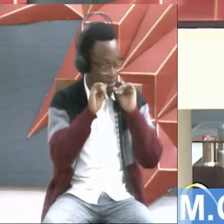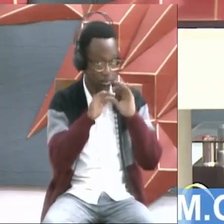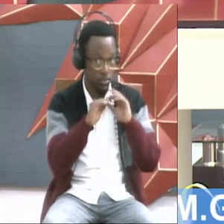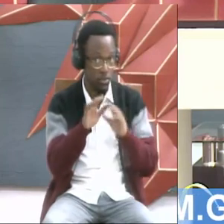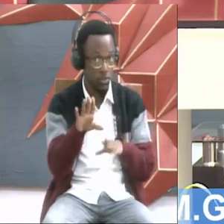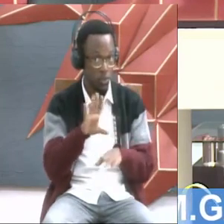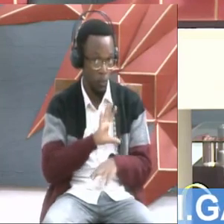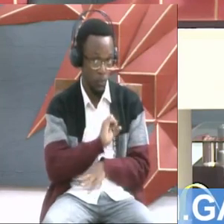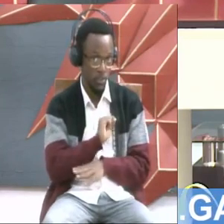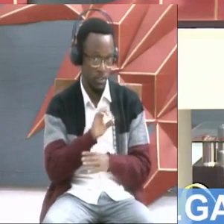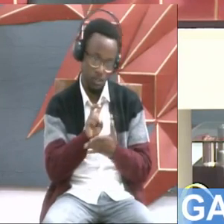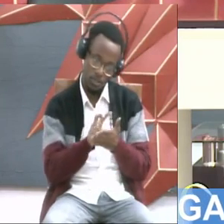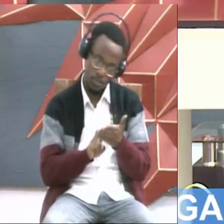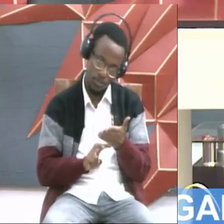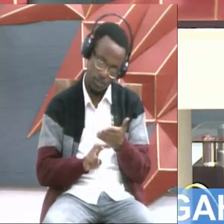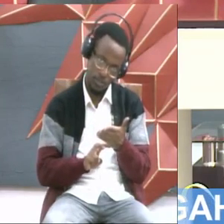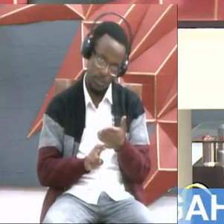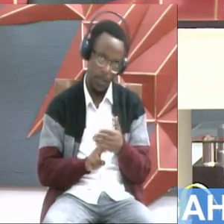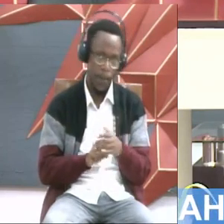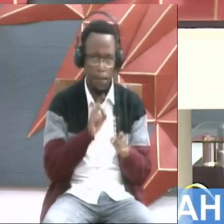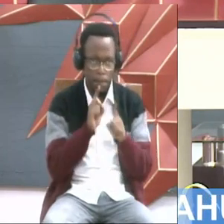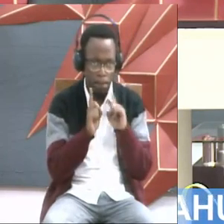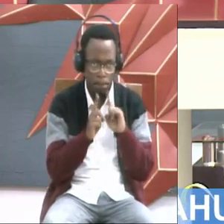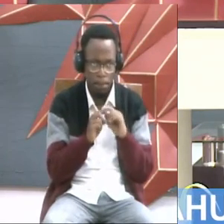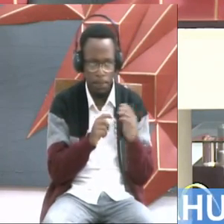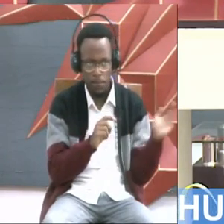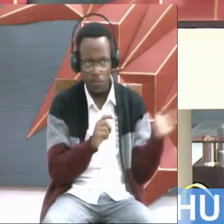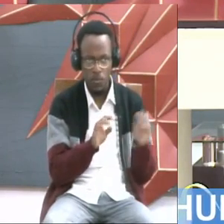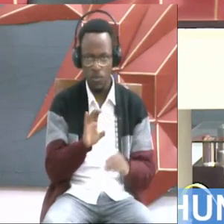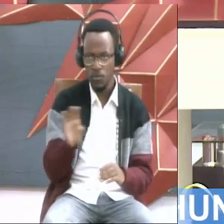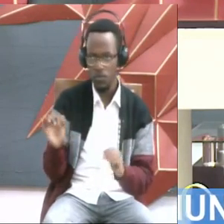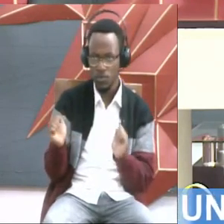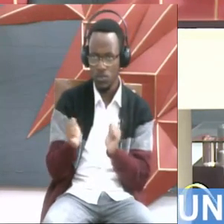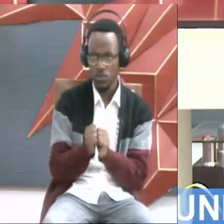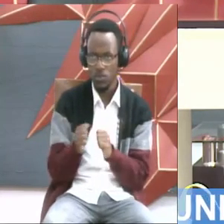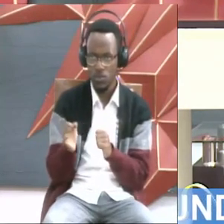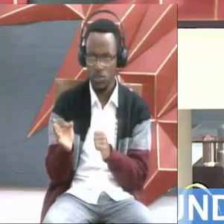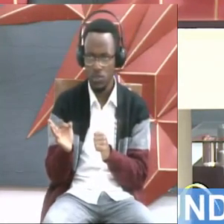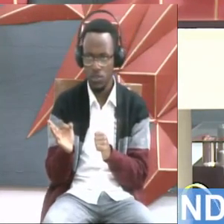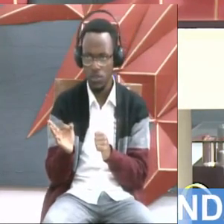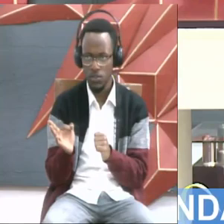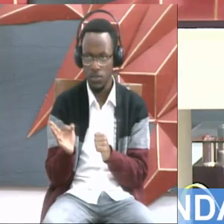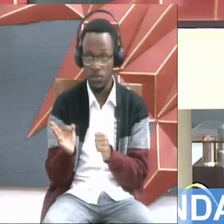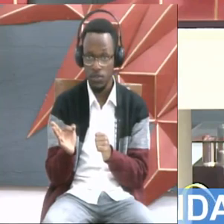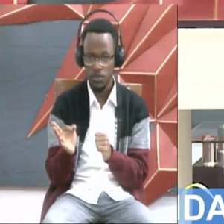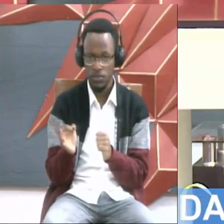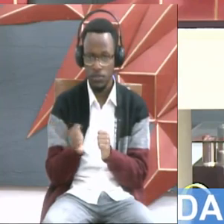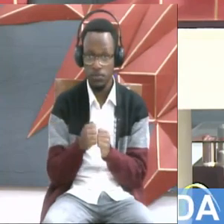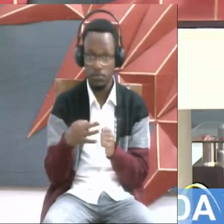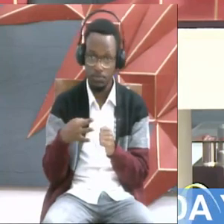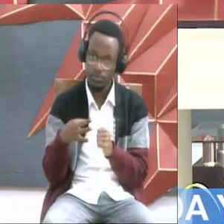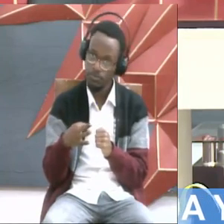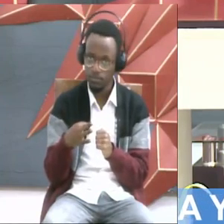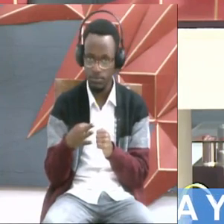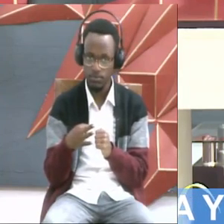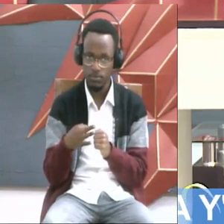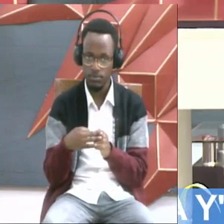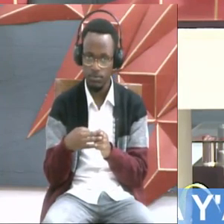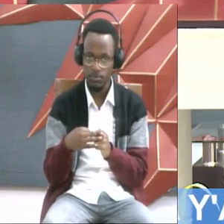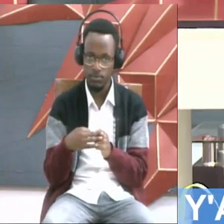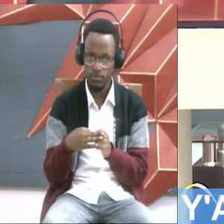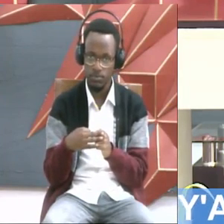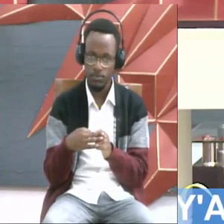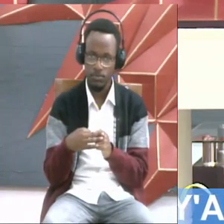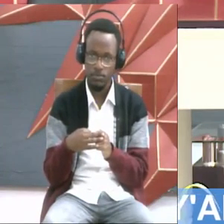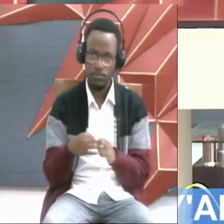ntangane tuyasome yavuze kuba hano hakurya ku murongo wa 18 hano nyine ku gice cya gatatu mu bikorinto ba kabiri igice cya